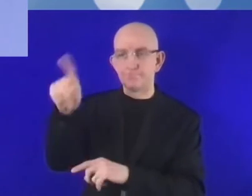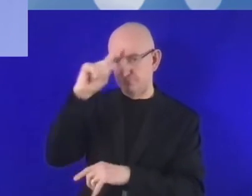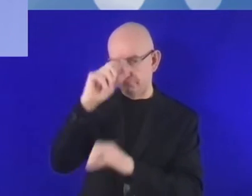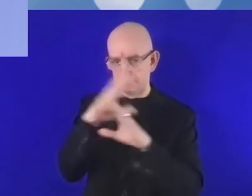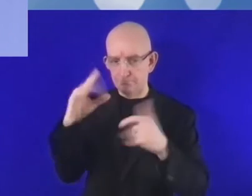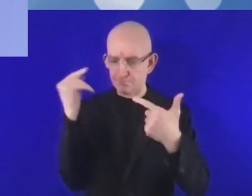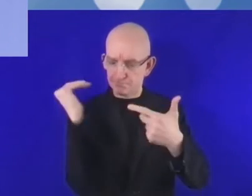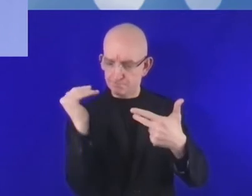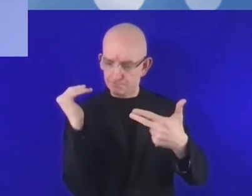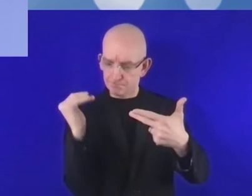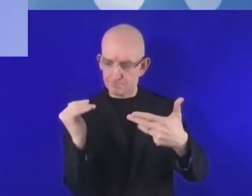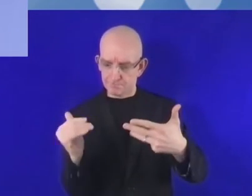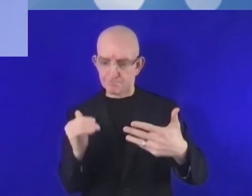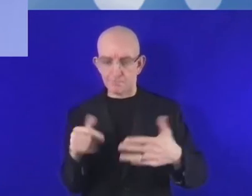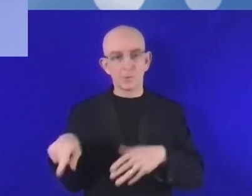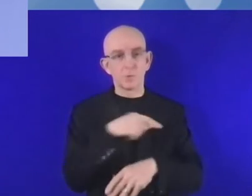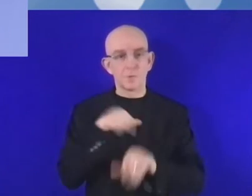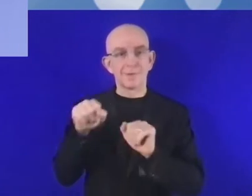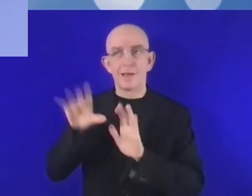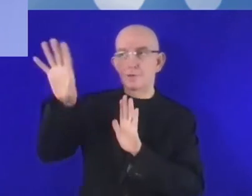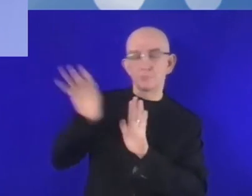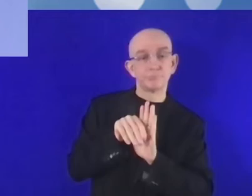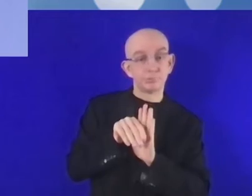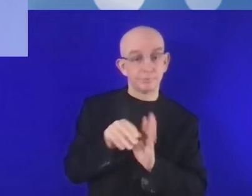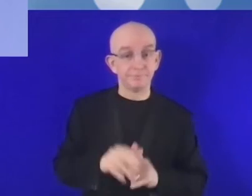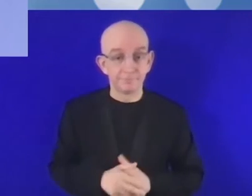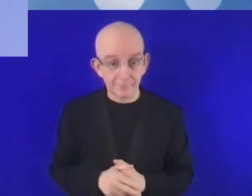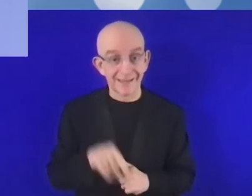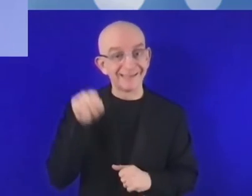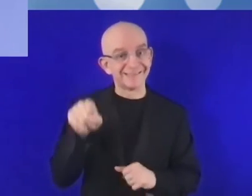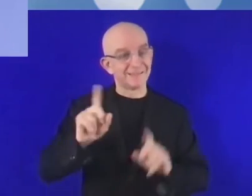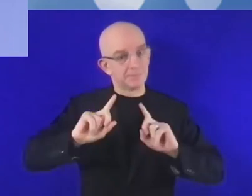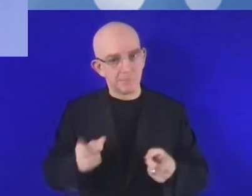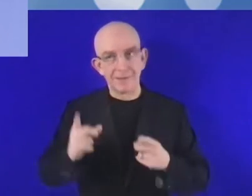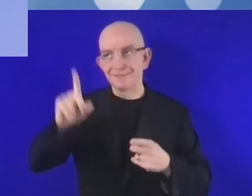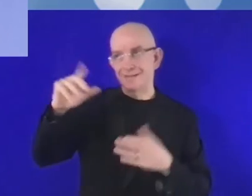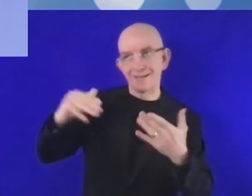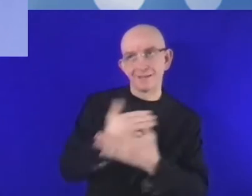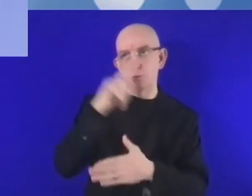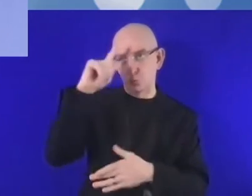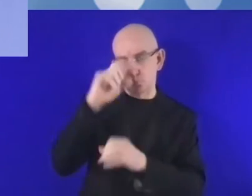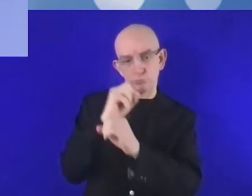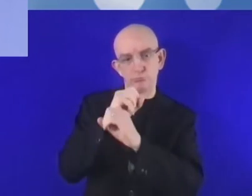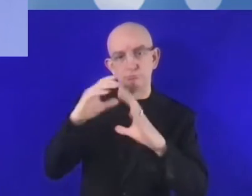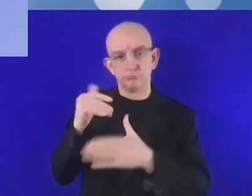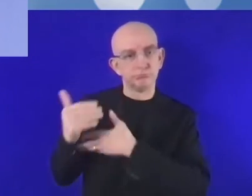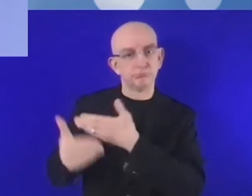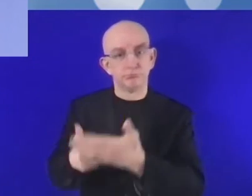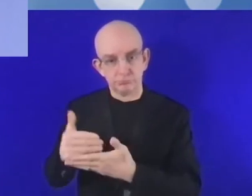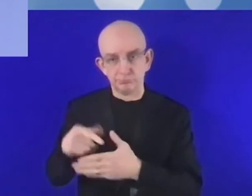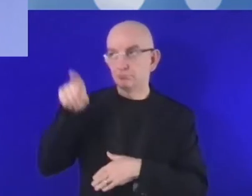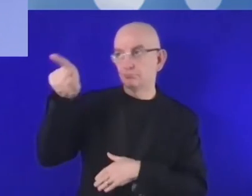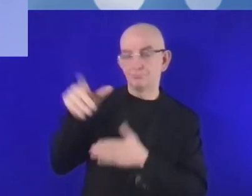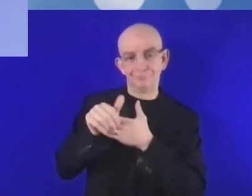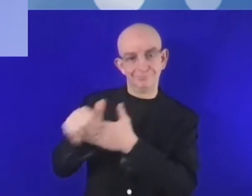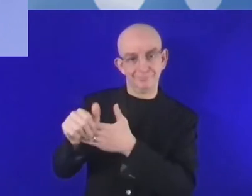более вовлеченными в эту сферу. Так что нам необходимо новое мышление и решительная вовлеченность